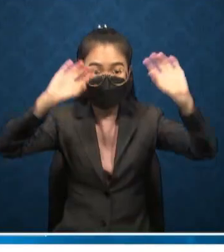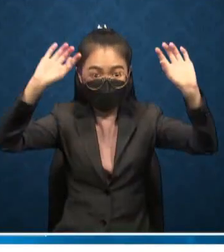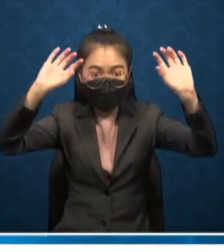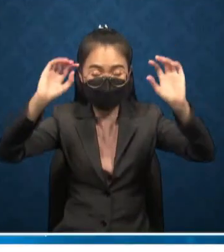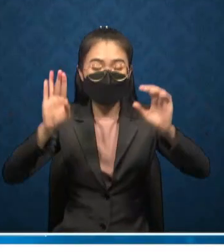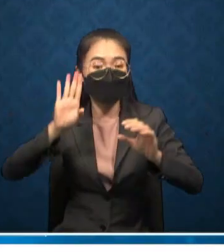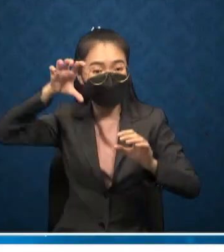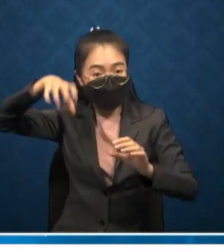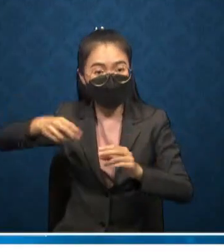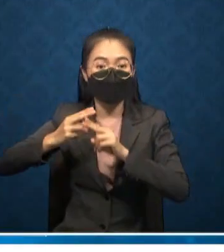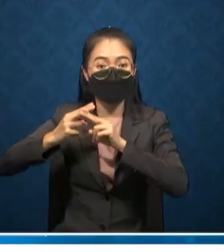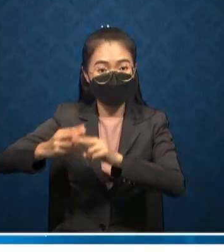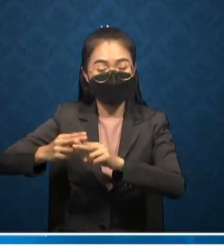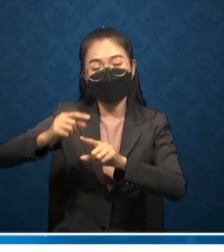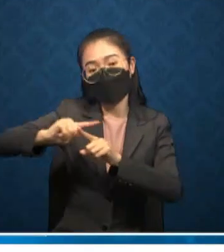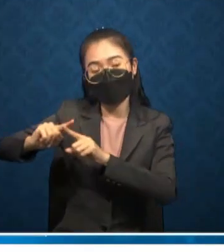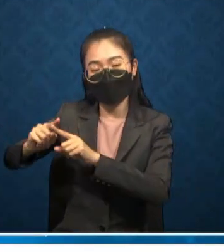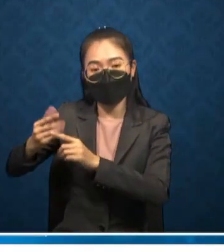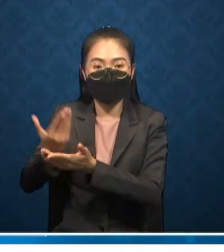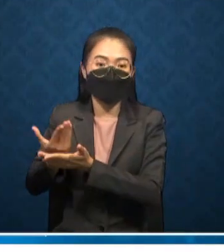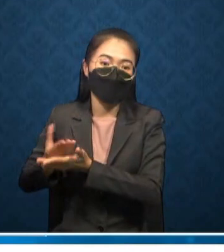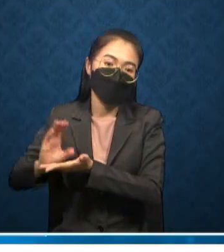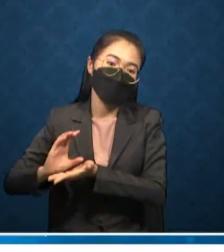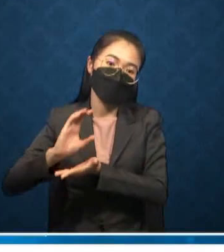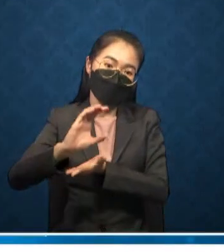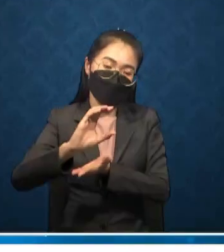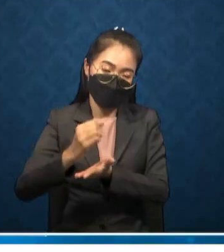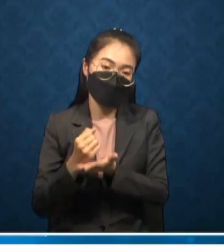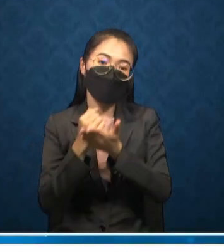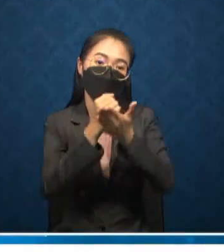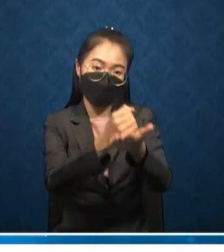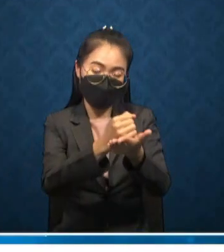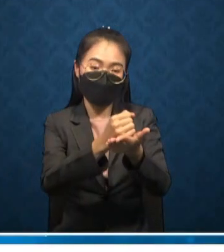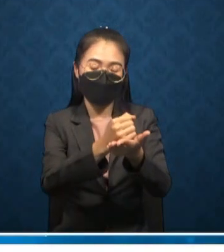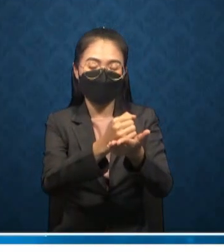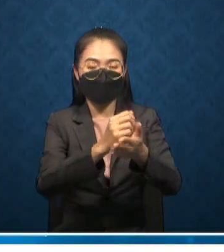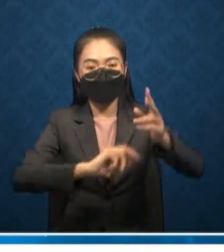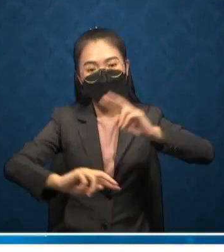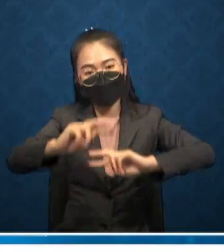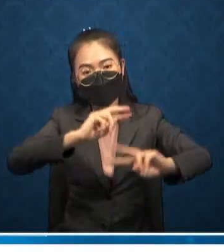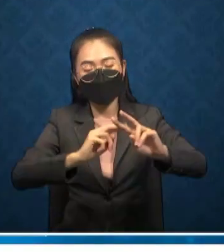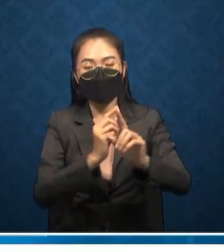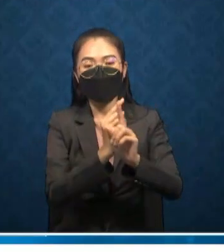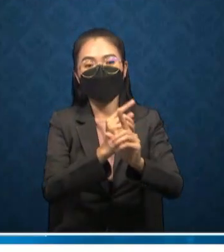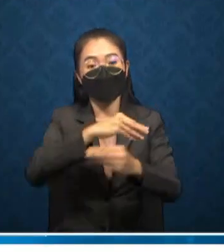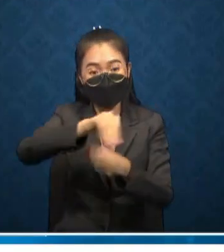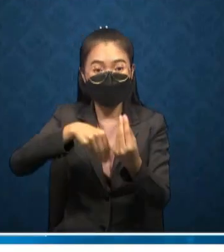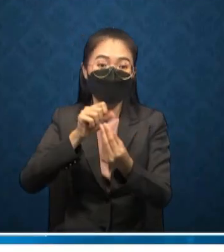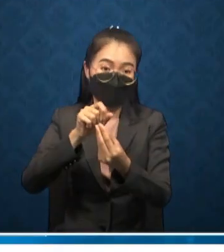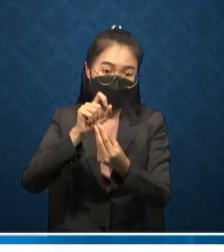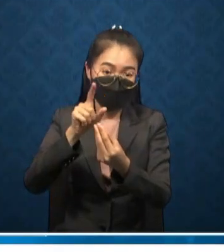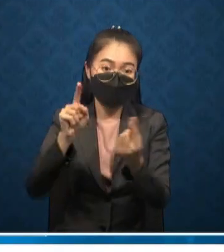มามีส่วนร่วมในการนำคุณวัฒนธรรมมามาใช้ทั้งในเชิงเศรษฐกิจและสังคม